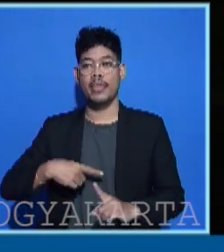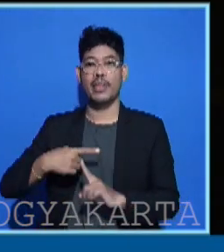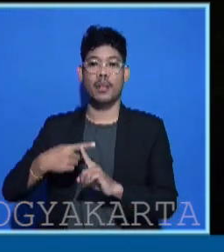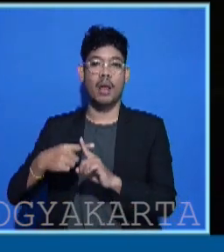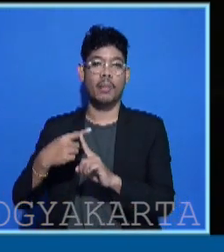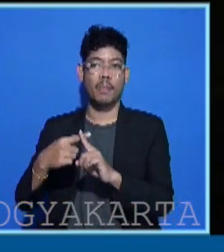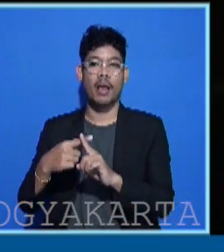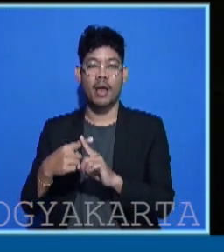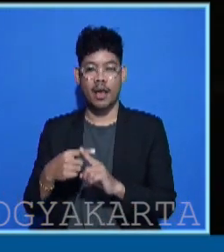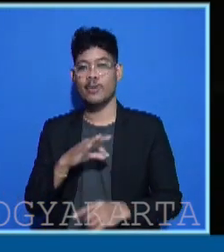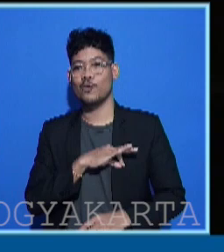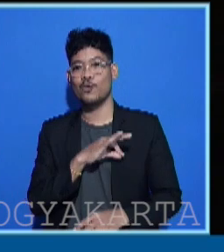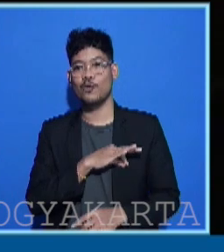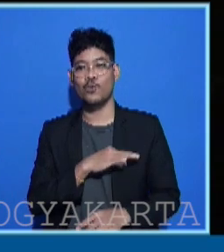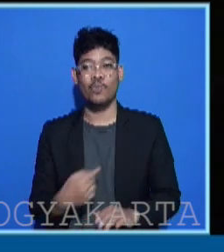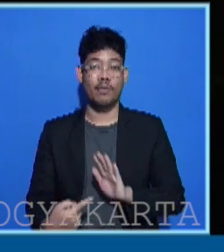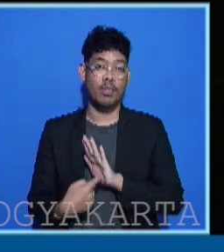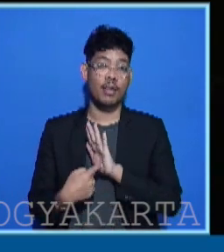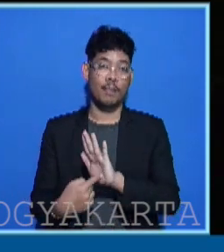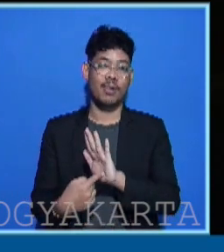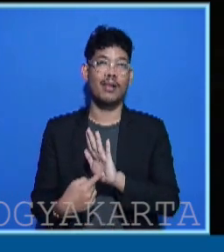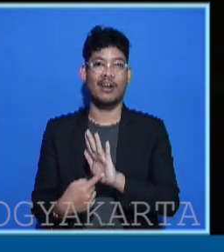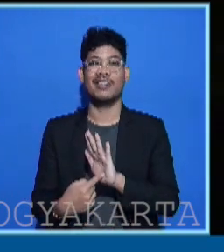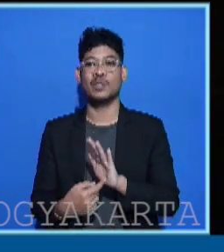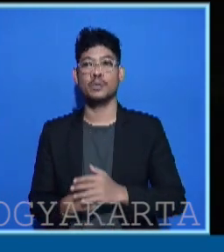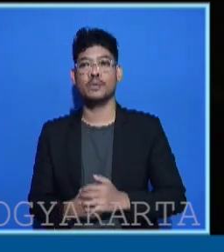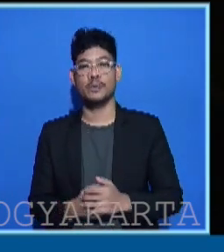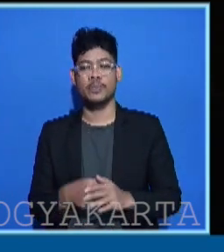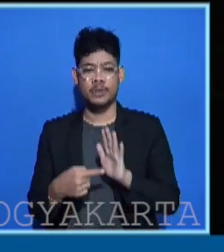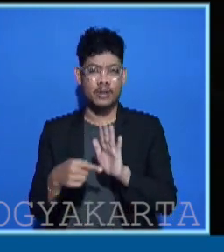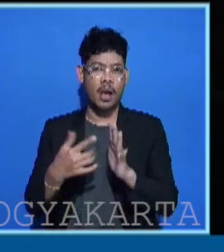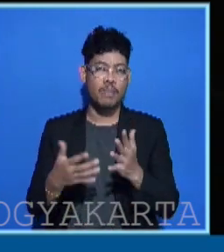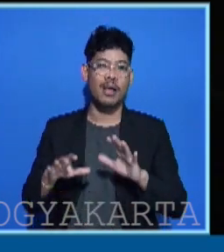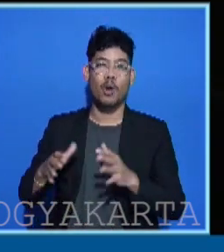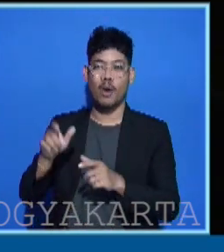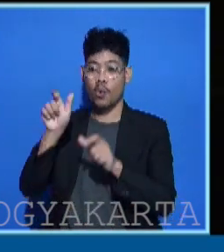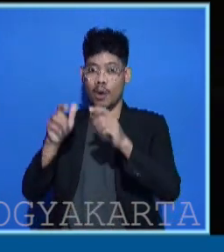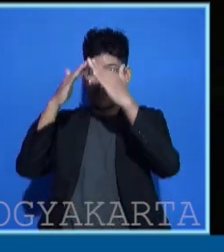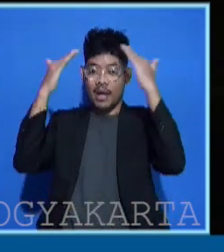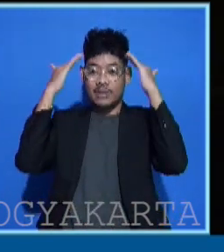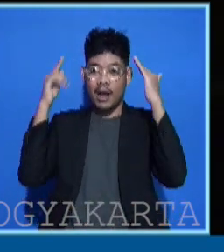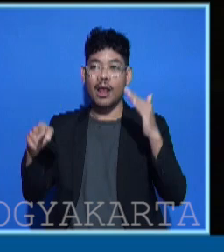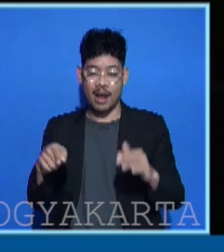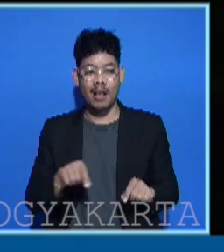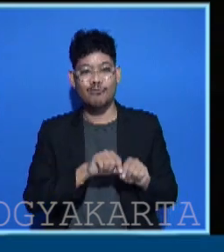showroom tapi ruang pamer produk-produk petani hengkang sakit dipun masyarakat